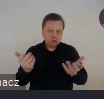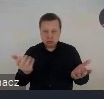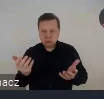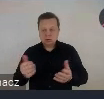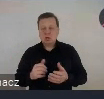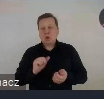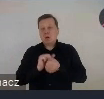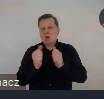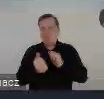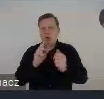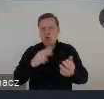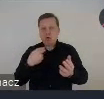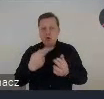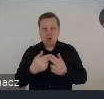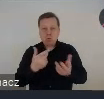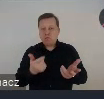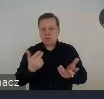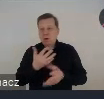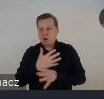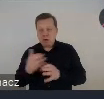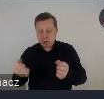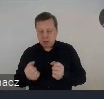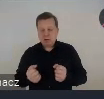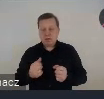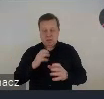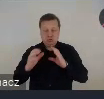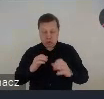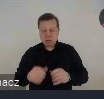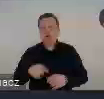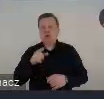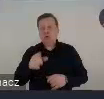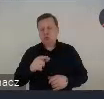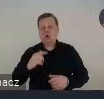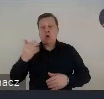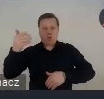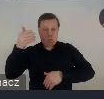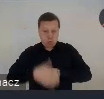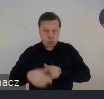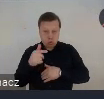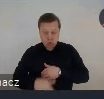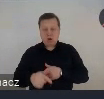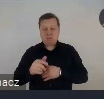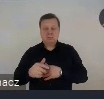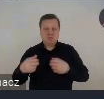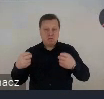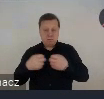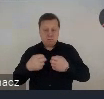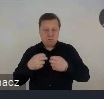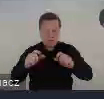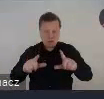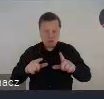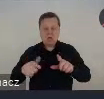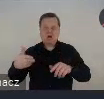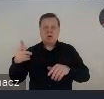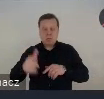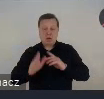jakaś odpowiedź na któreś pytanie się nie pojawiła od razu na czacie, to później po zakończeniu webinarium to będzie